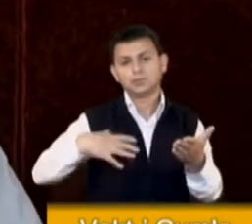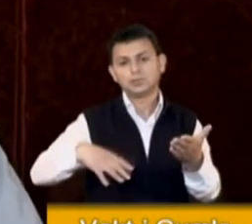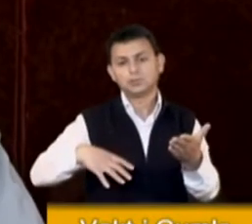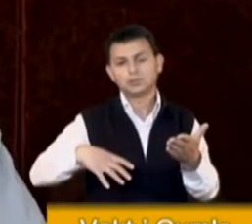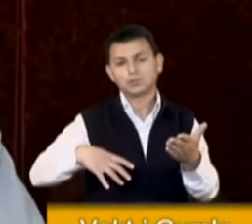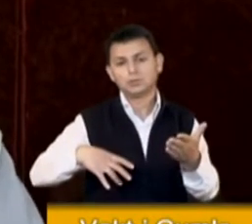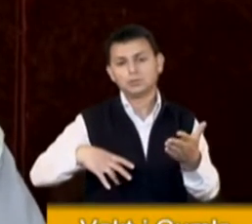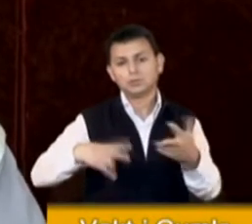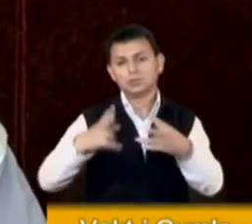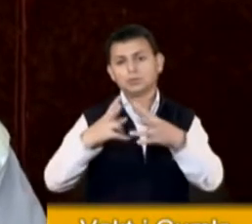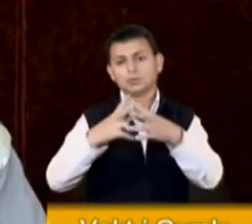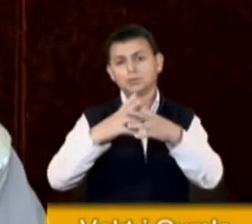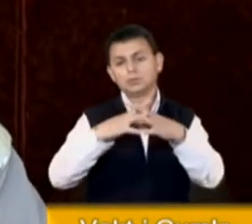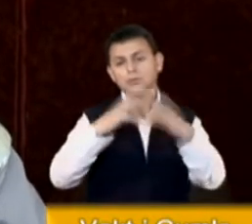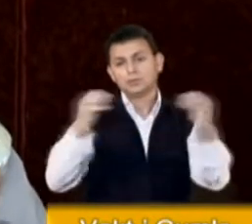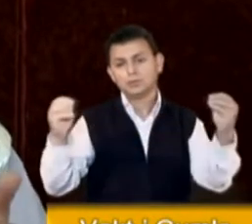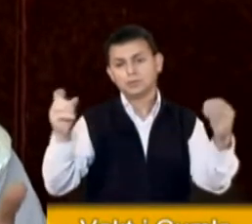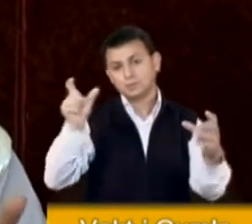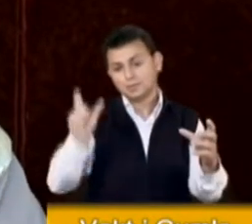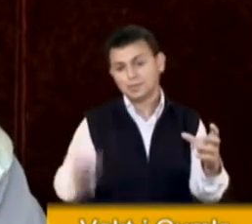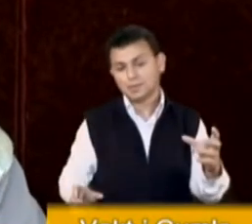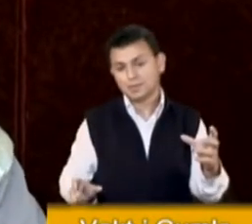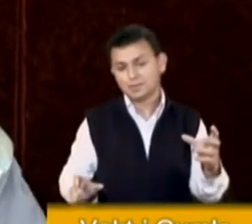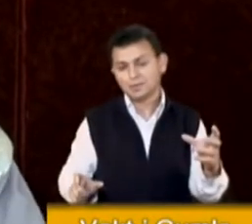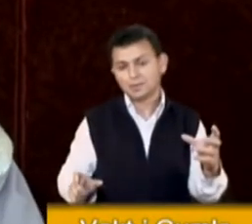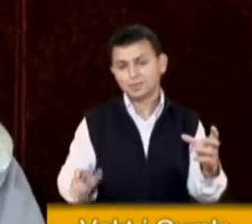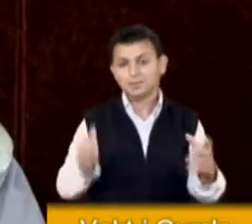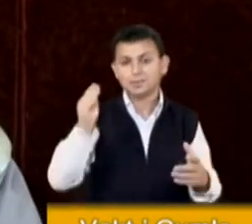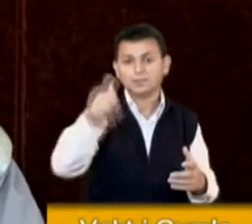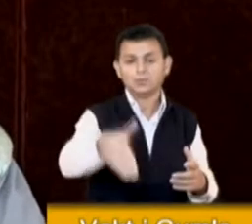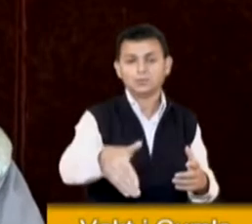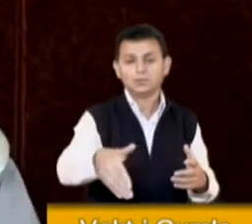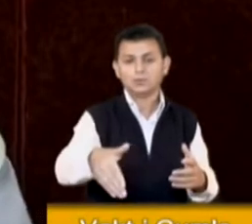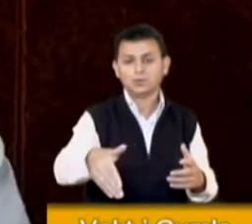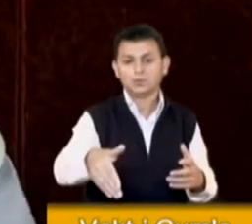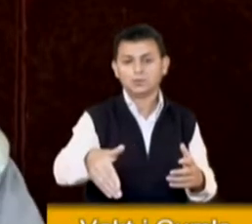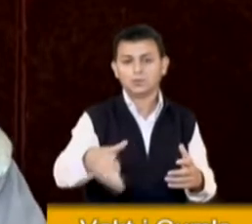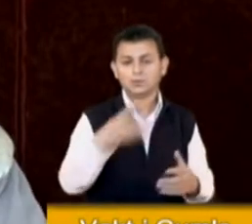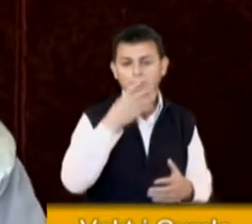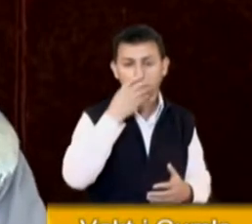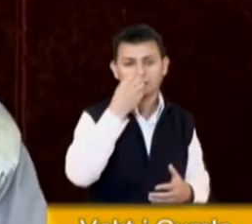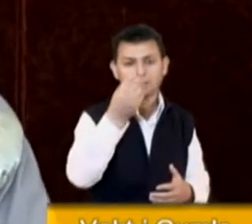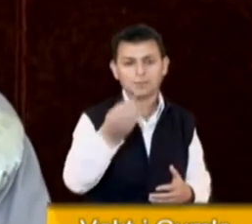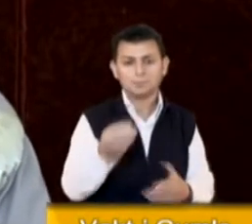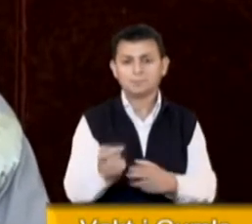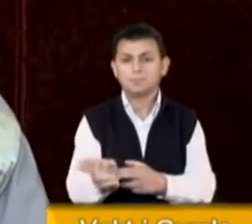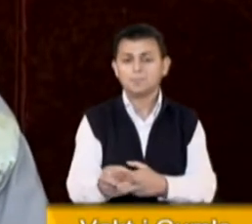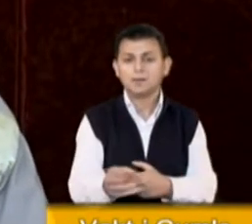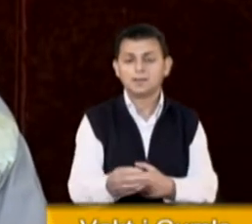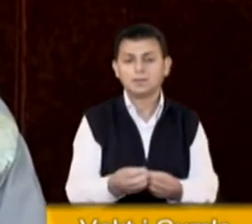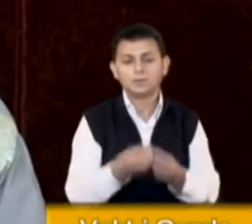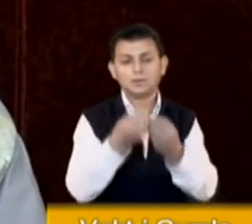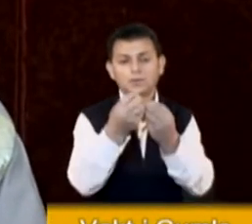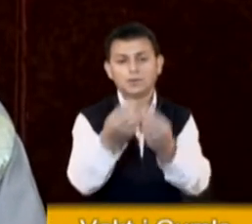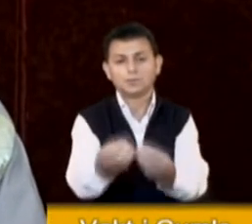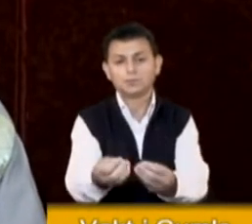Ama gelirken cinciye balık getirmiş. Hediye. Hediye mi, rüşvet mi artık, değil mi? Balık